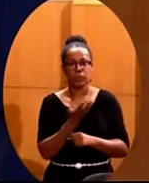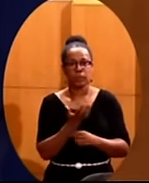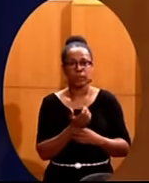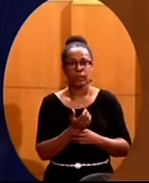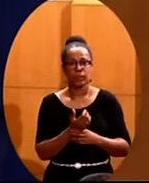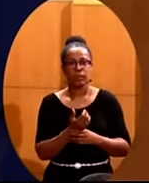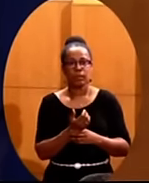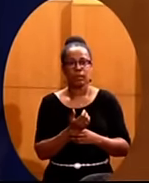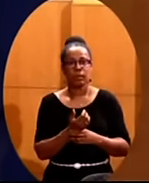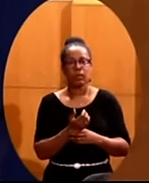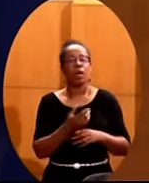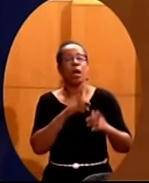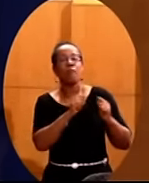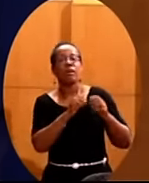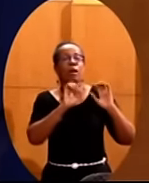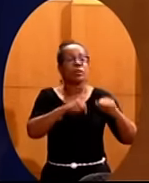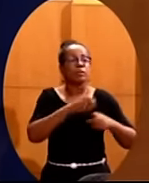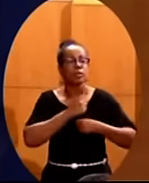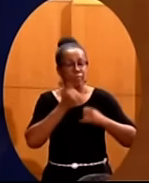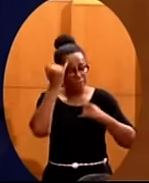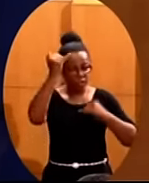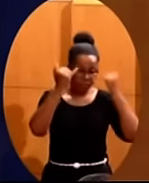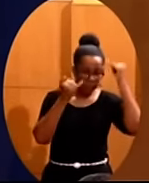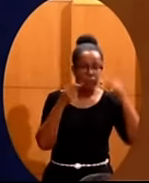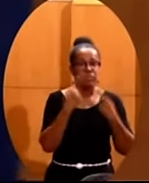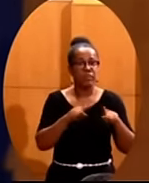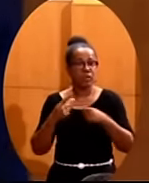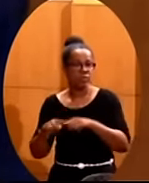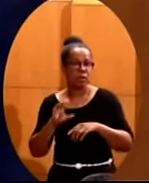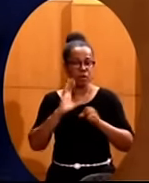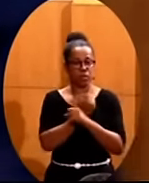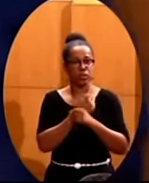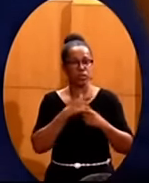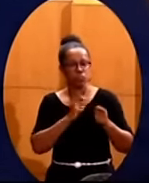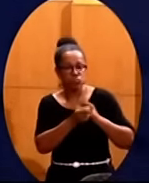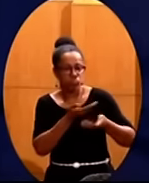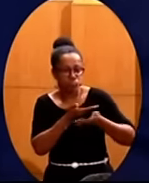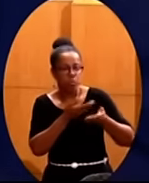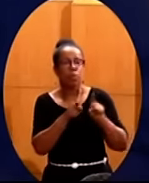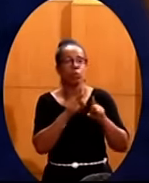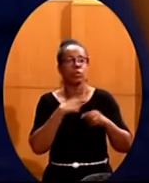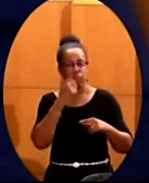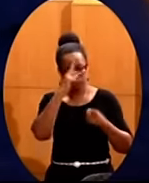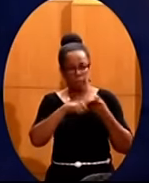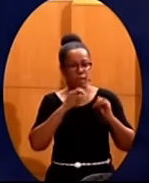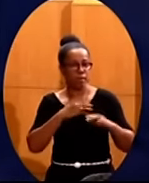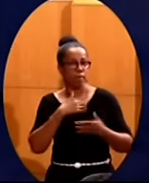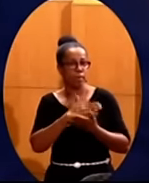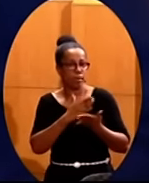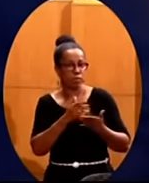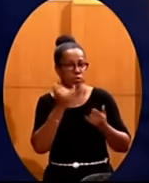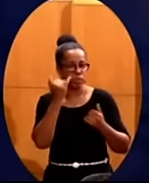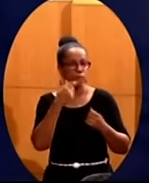surmonter nos divergences idéologique et considération partisane pour